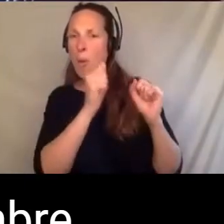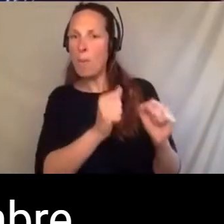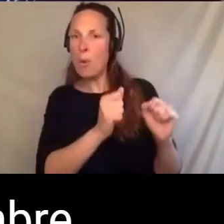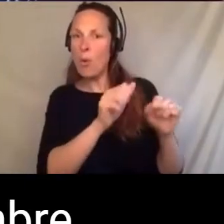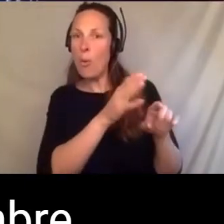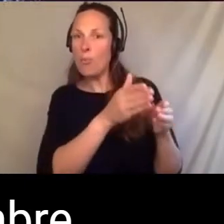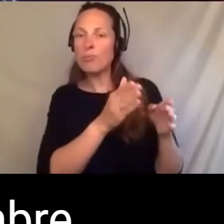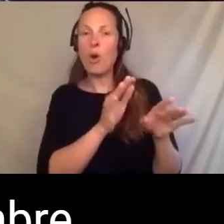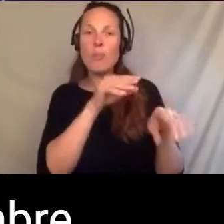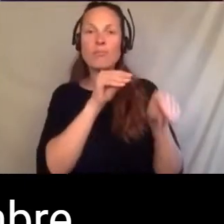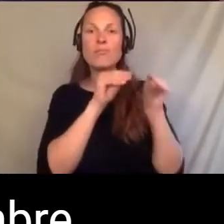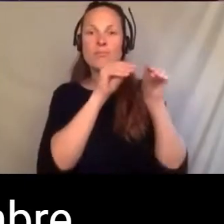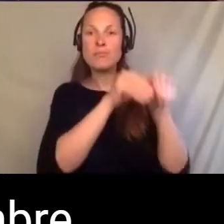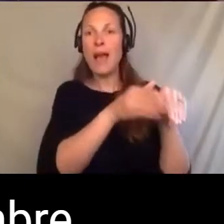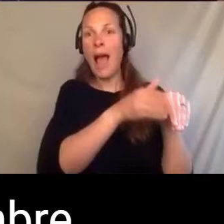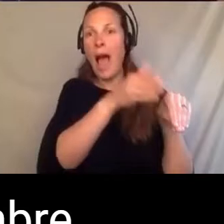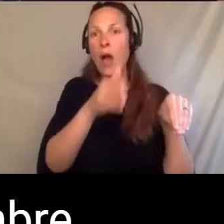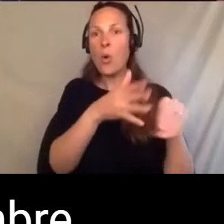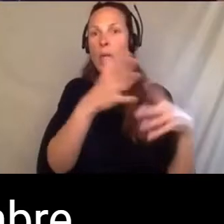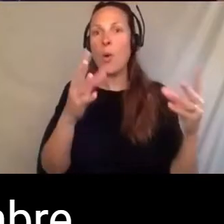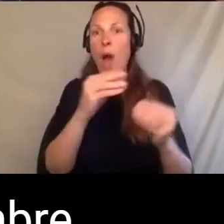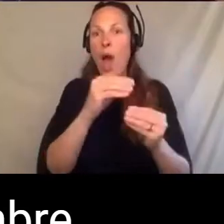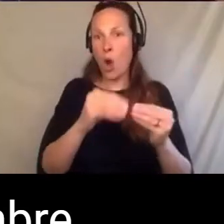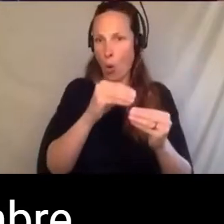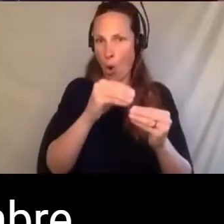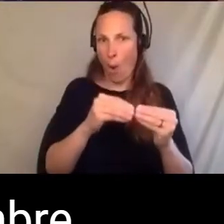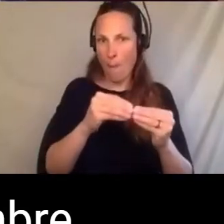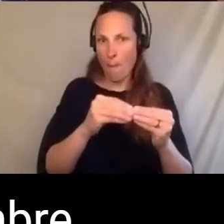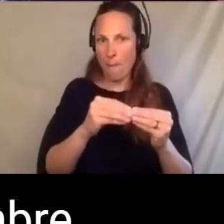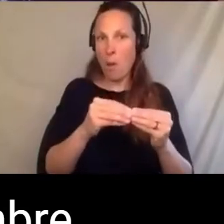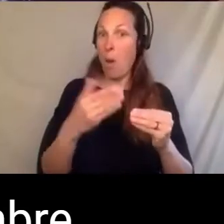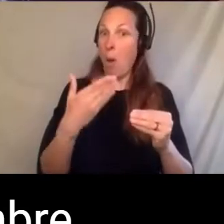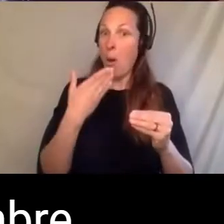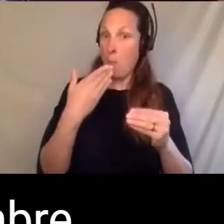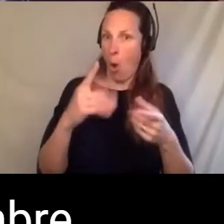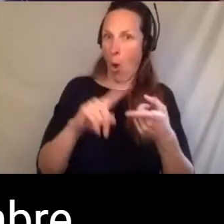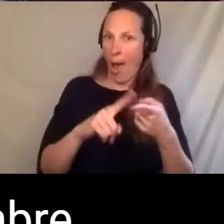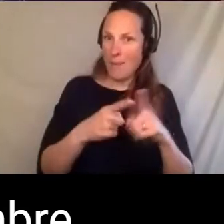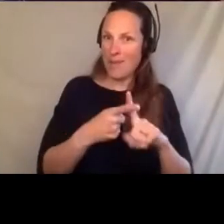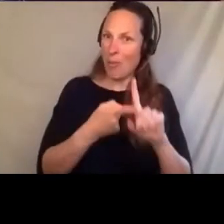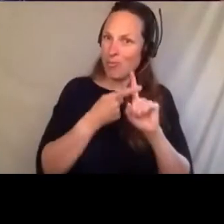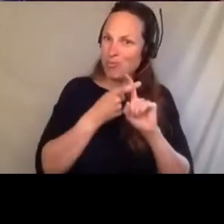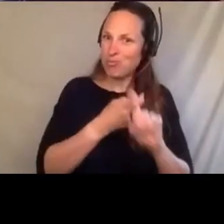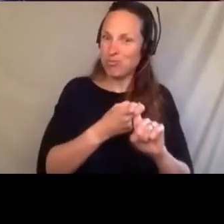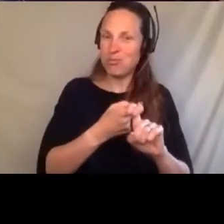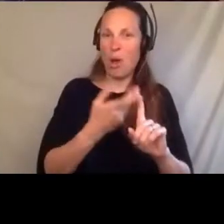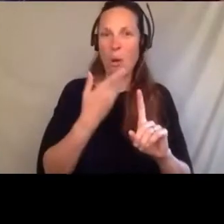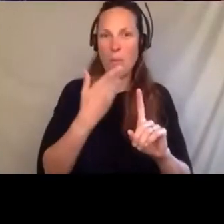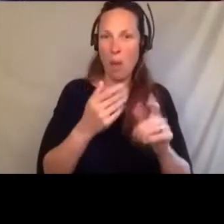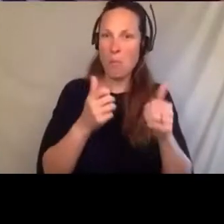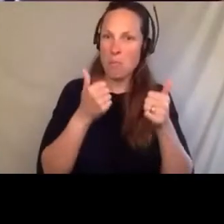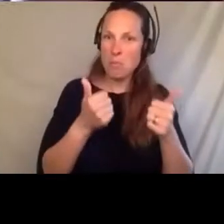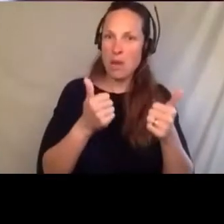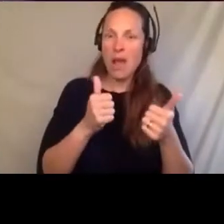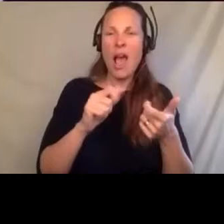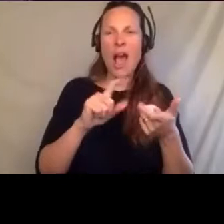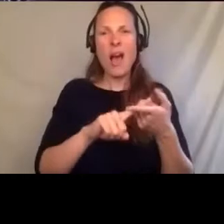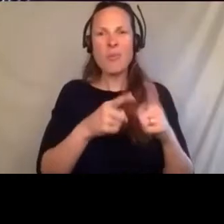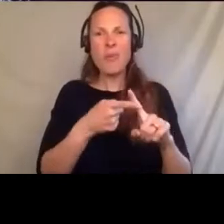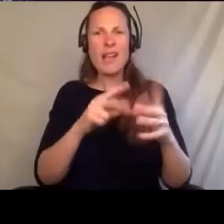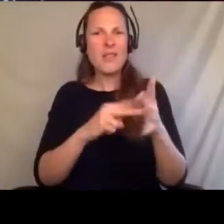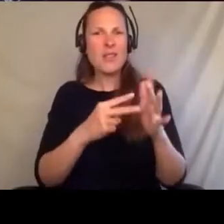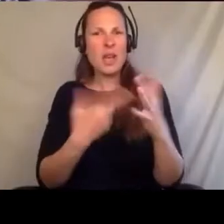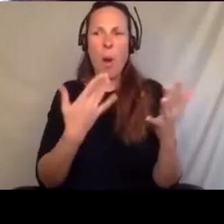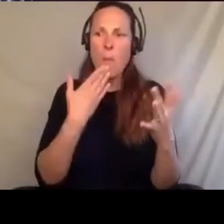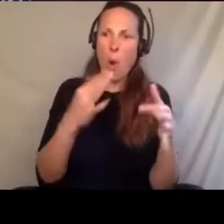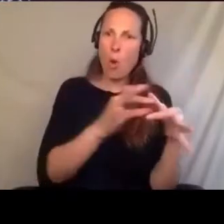avec le concombre. Donc, c'est un bon compagnon du concombre. Et quand on dit compagnonnage, on pense une belle